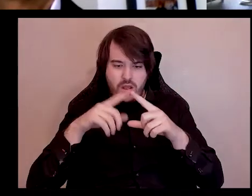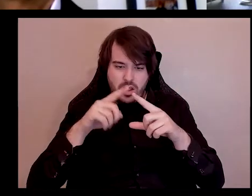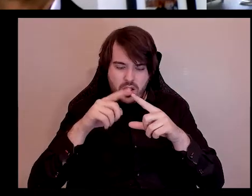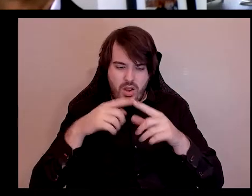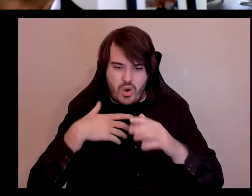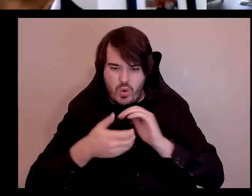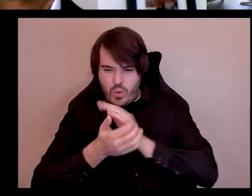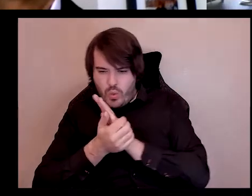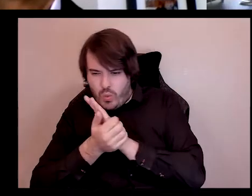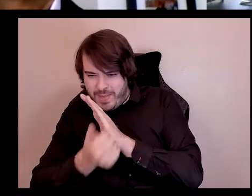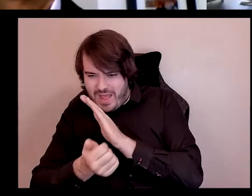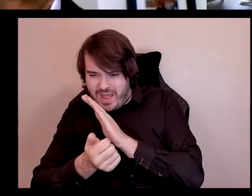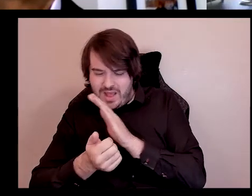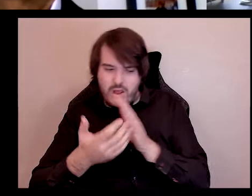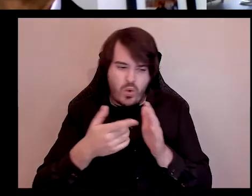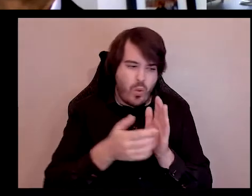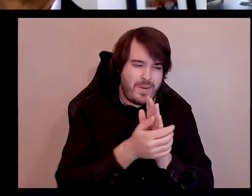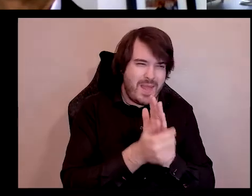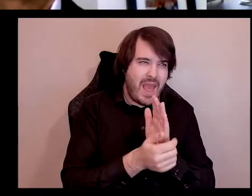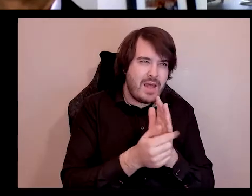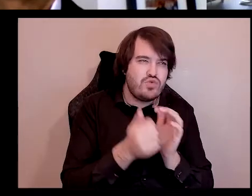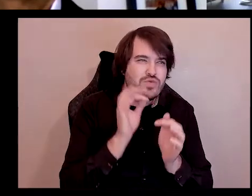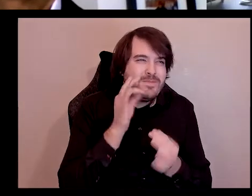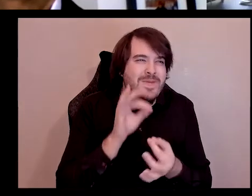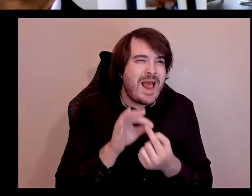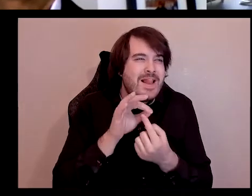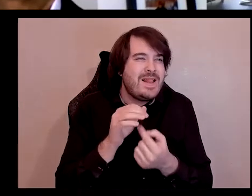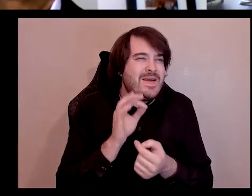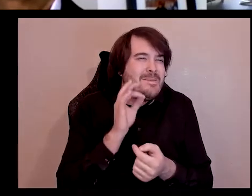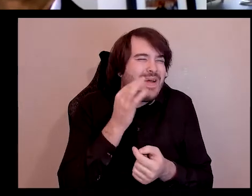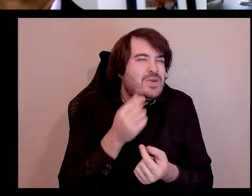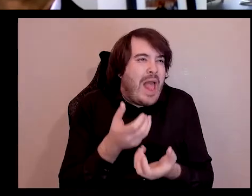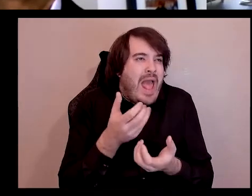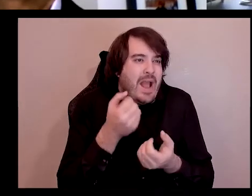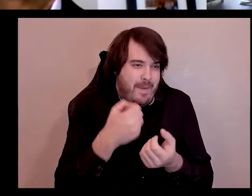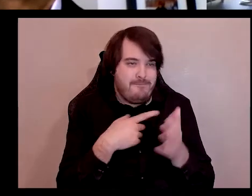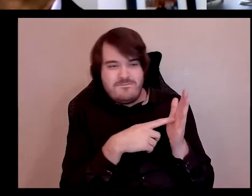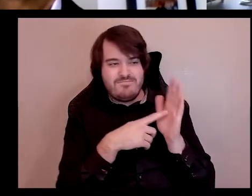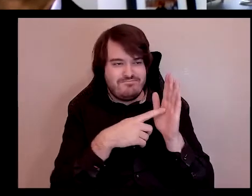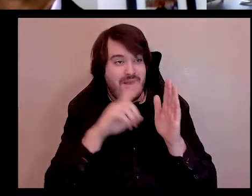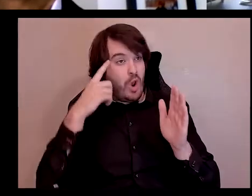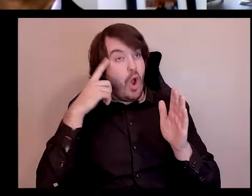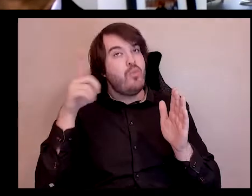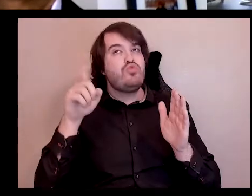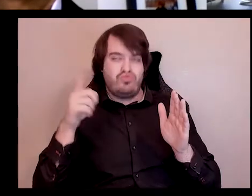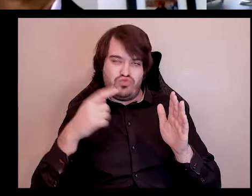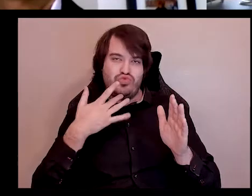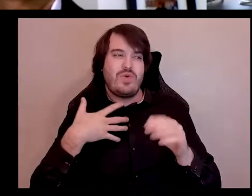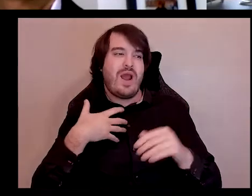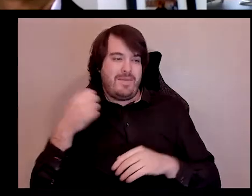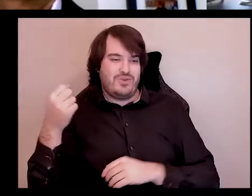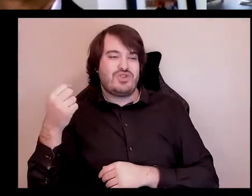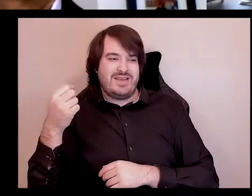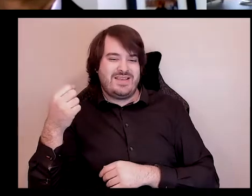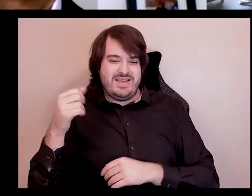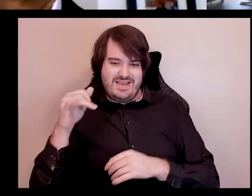former pour trouver un équilibre parfait entre quelles sont mes compétences et qu'est-ce qui fait que j'ai peut-être des compétences rares et particulières que je